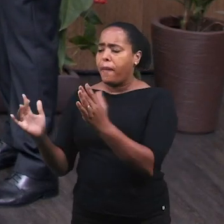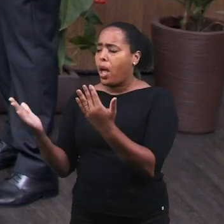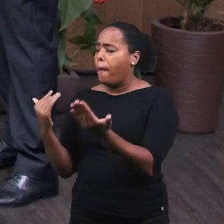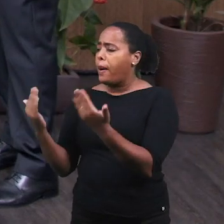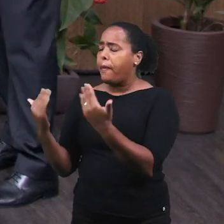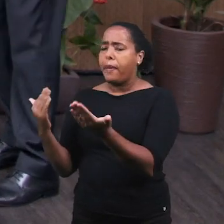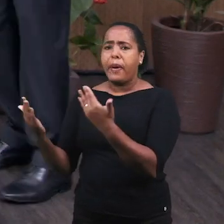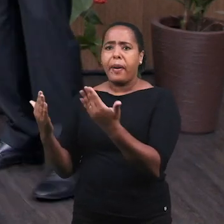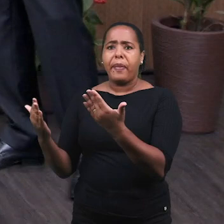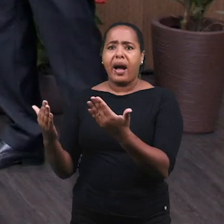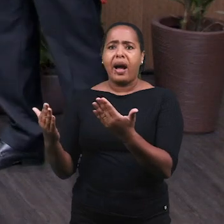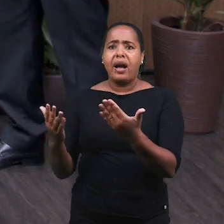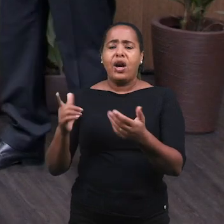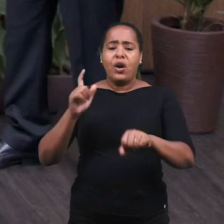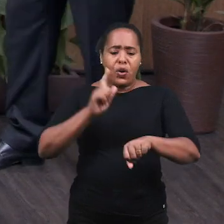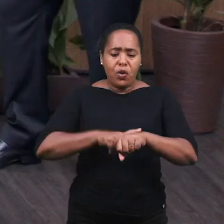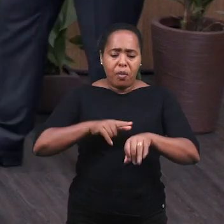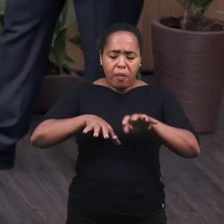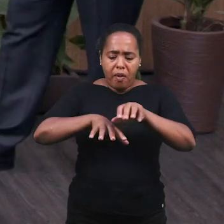изъяснял нам Писание?»